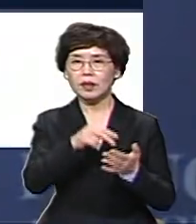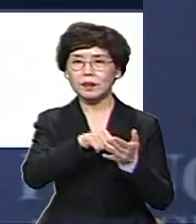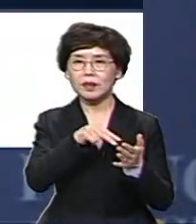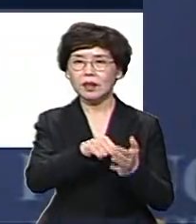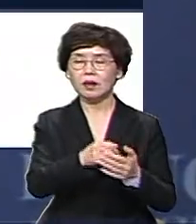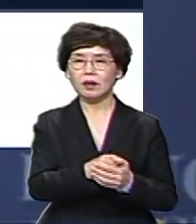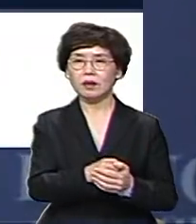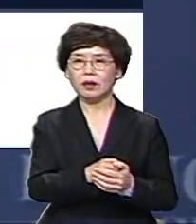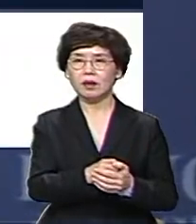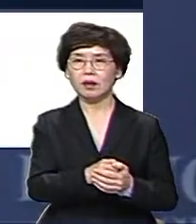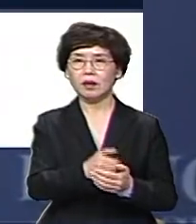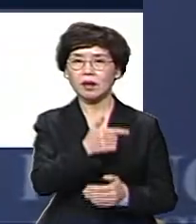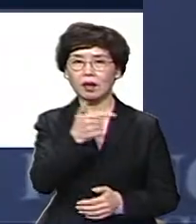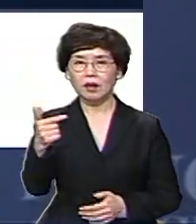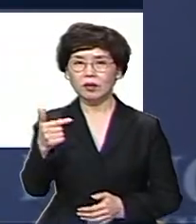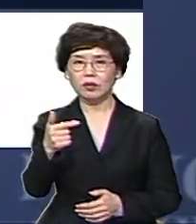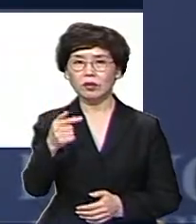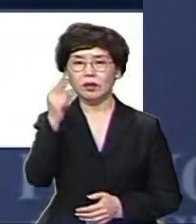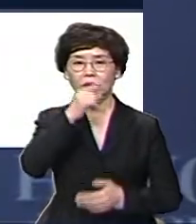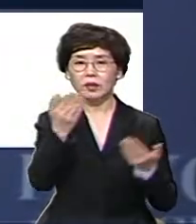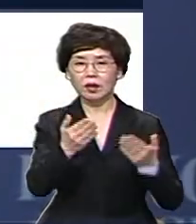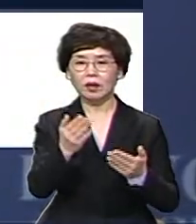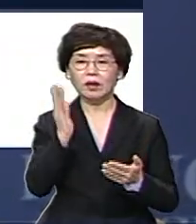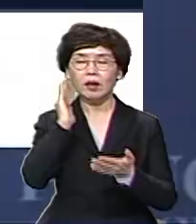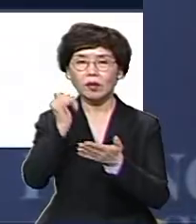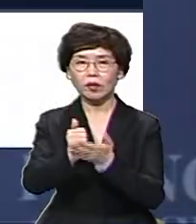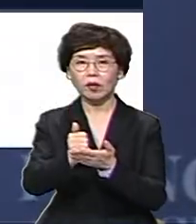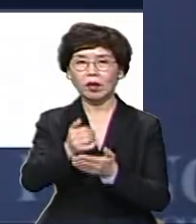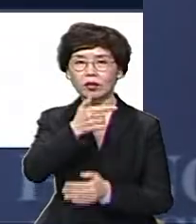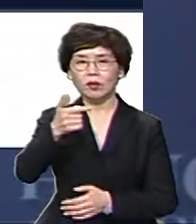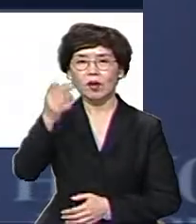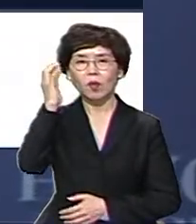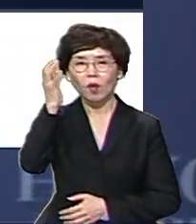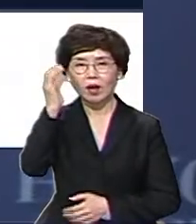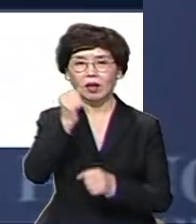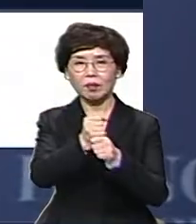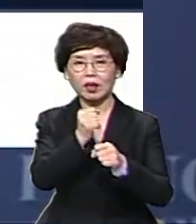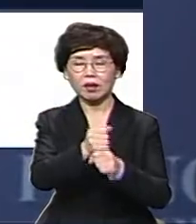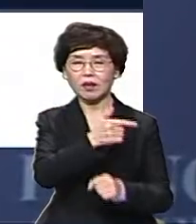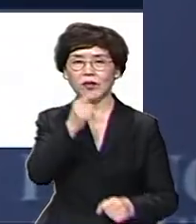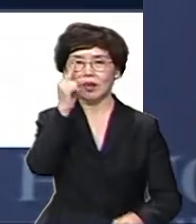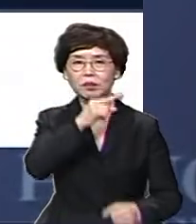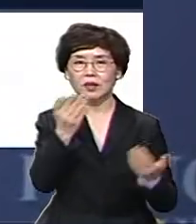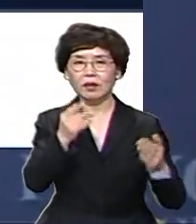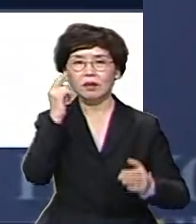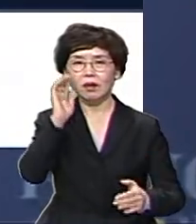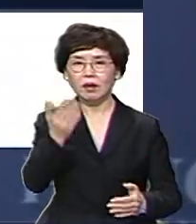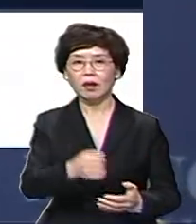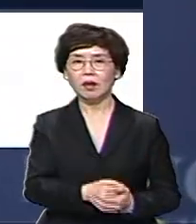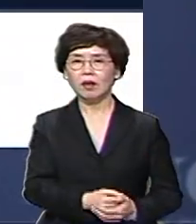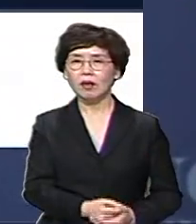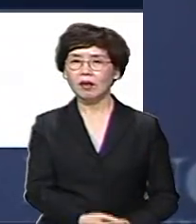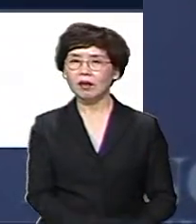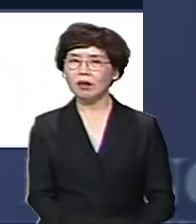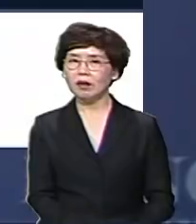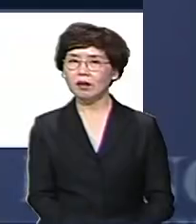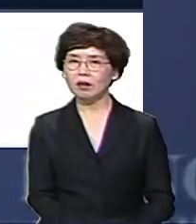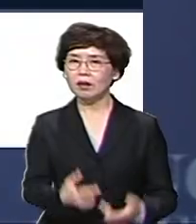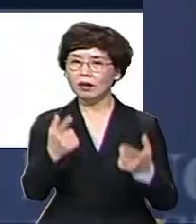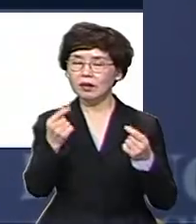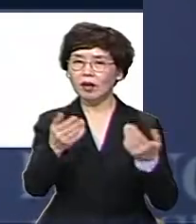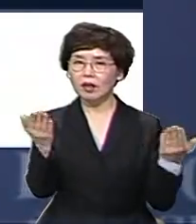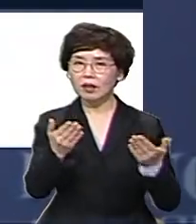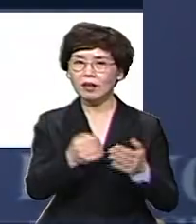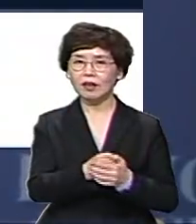대통령에서는 그런 일이 일어나지 않았을 겁니다. 그래서 미국 입장으로서 보면 아주 나쁜 일입니다. 그래서 대통령을 곤란한 입장에 처하게 하는 것, 그것은